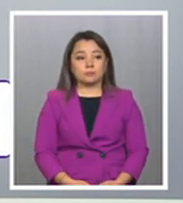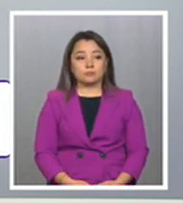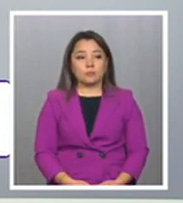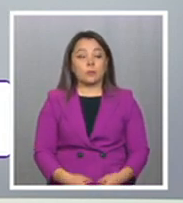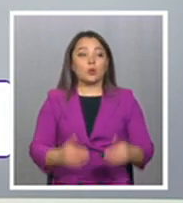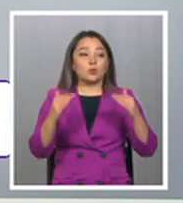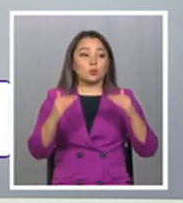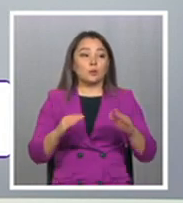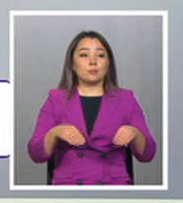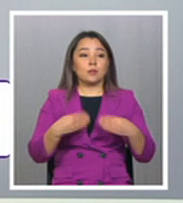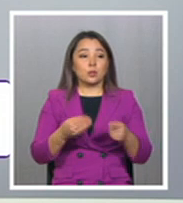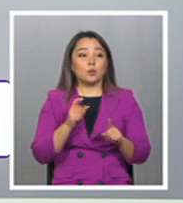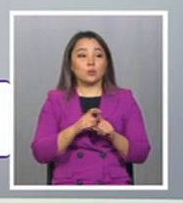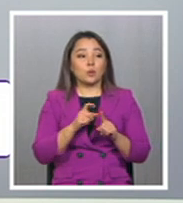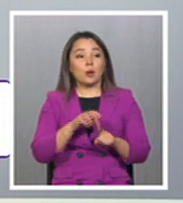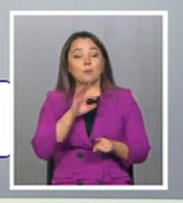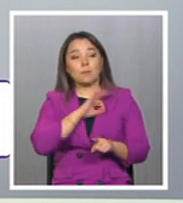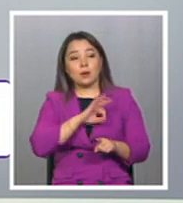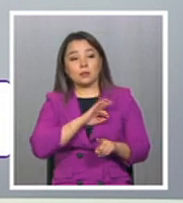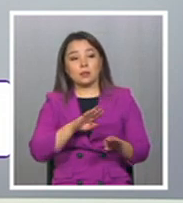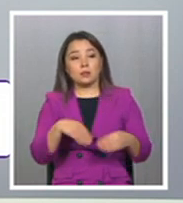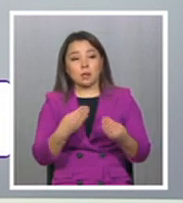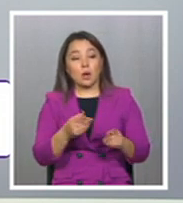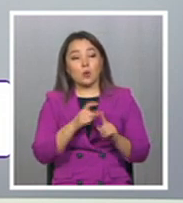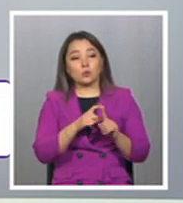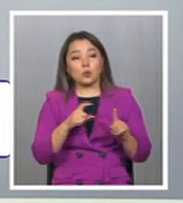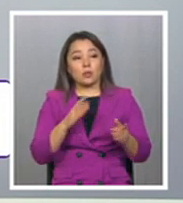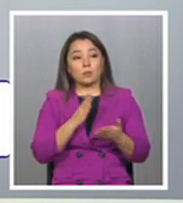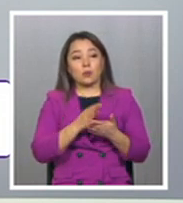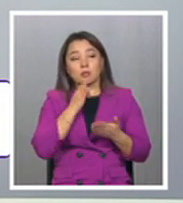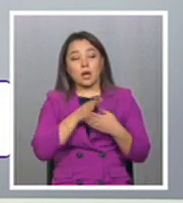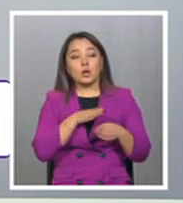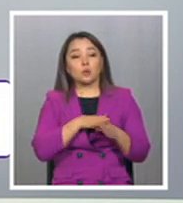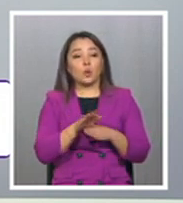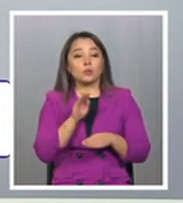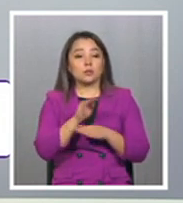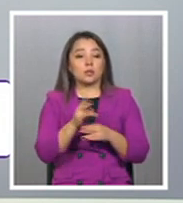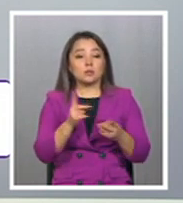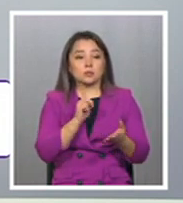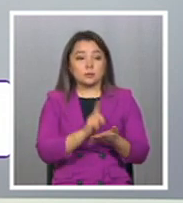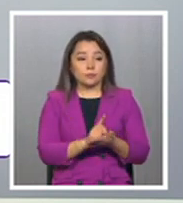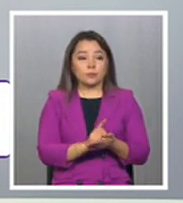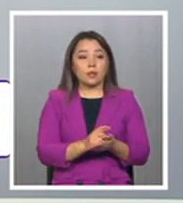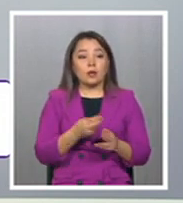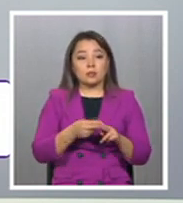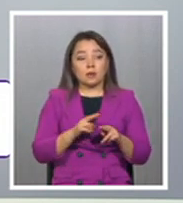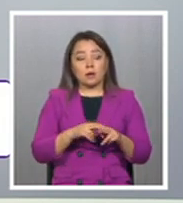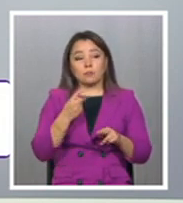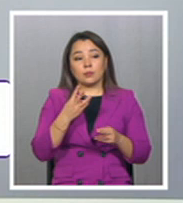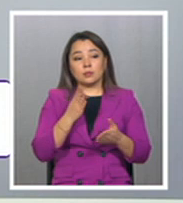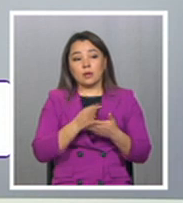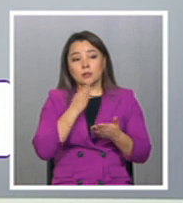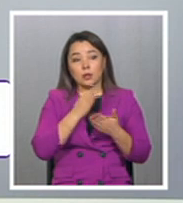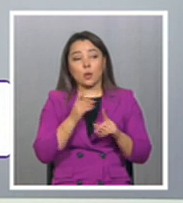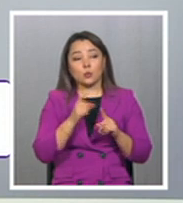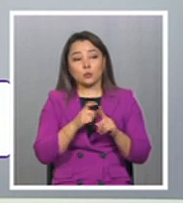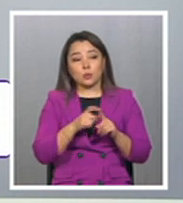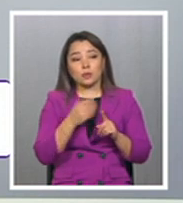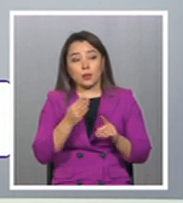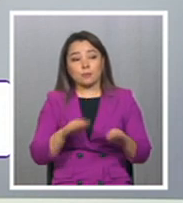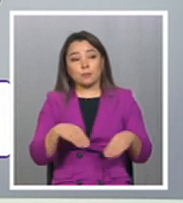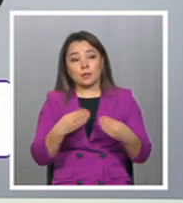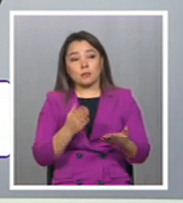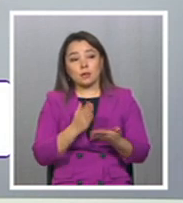Төменде берілген сөздерді пайдаланып, сөйлемдерді толықтырыңыз. Неке бірнеше сөздер